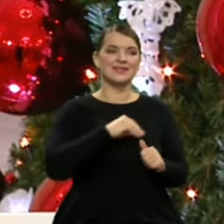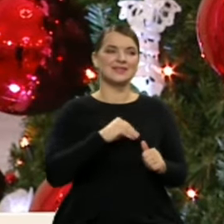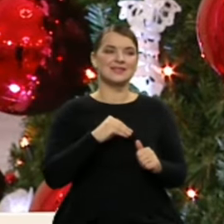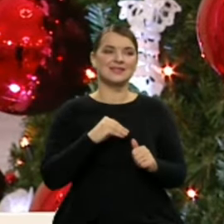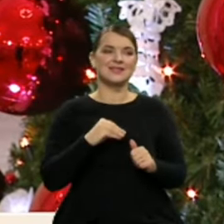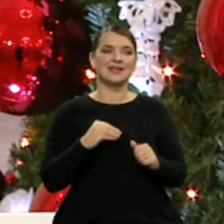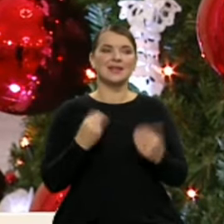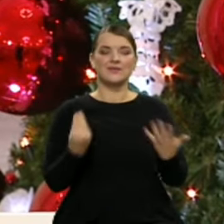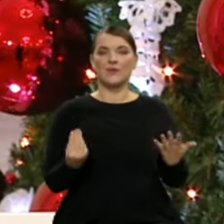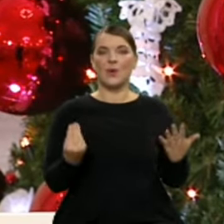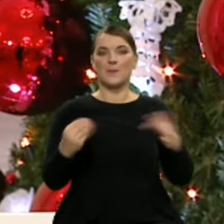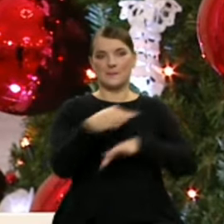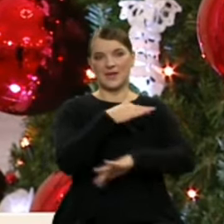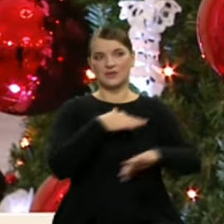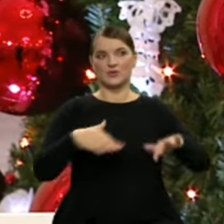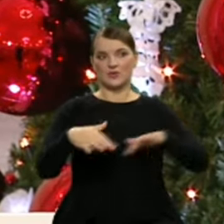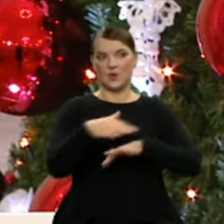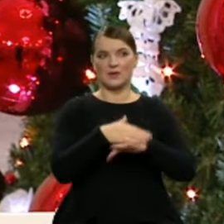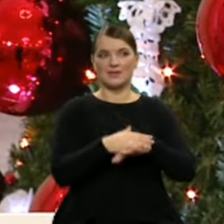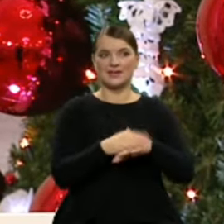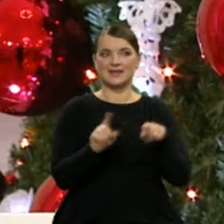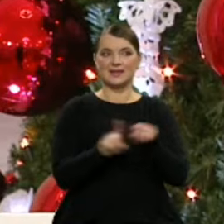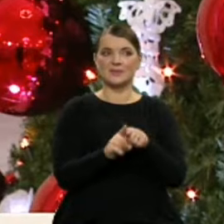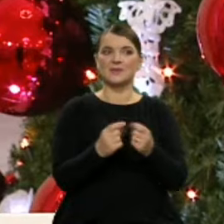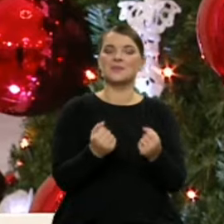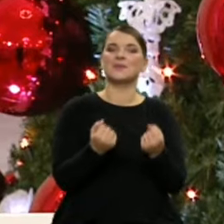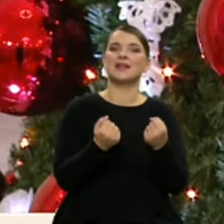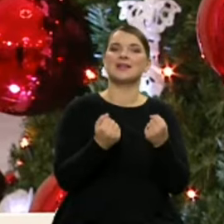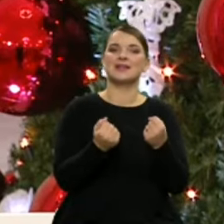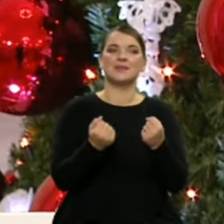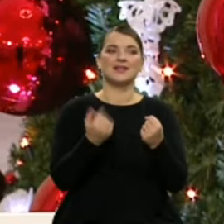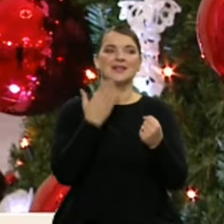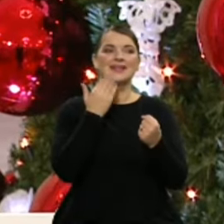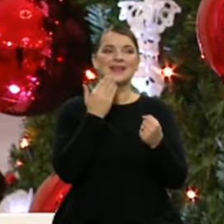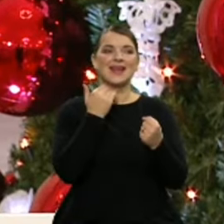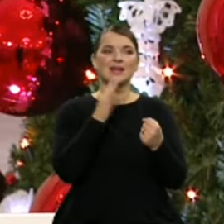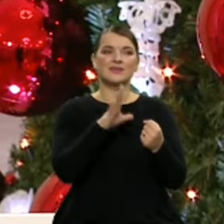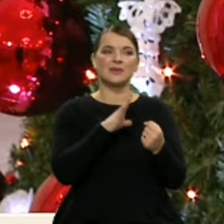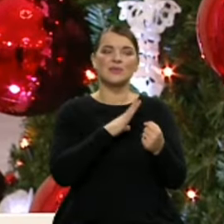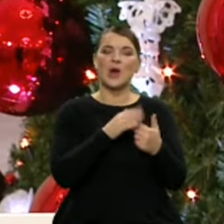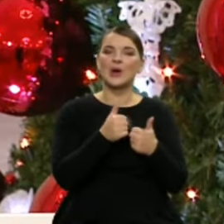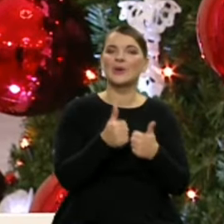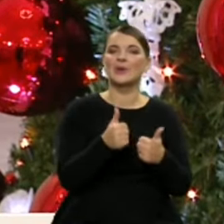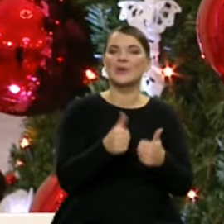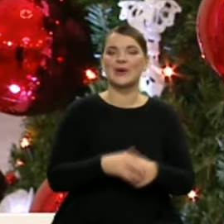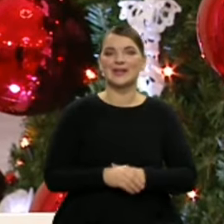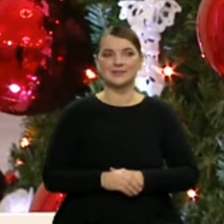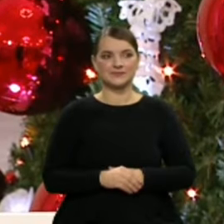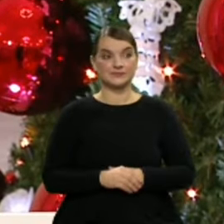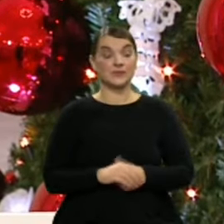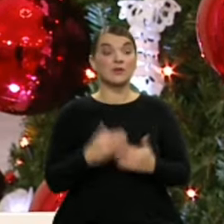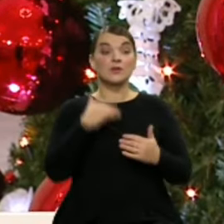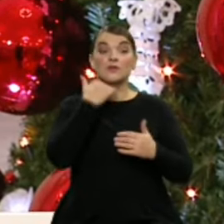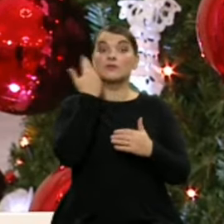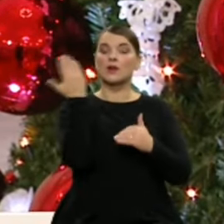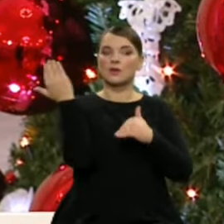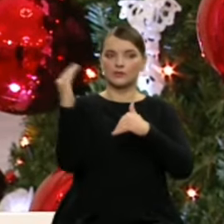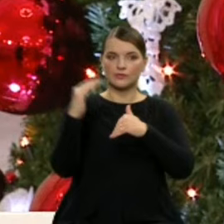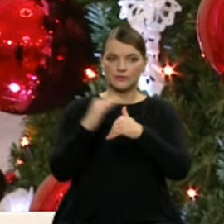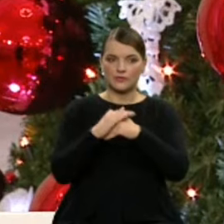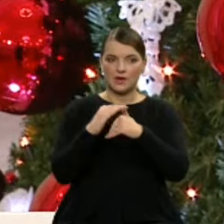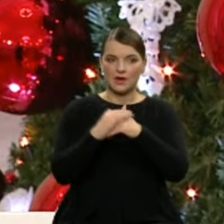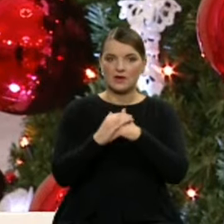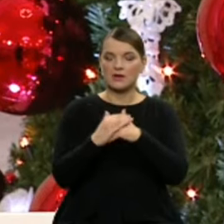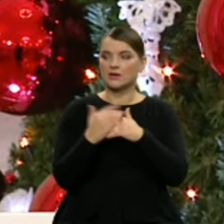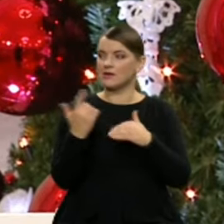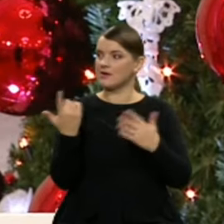tveriadas bendruomenės, tai aš kažkaip buvau tokioje ekstazijai, man viską buvo lengva priimti ir vakare, kai